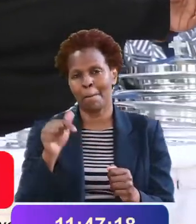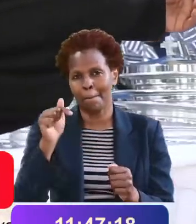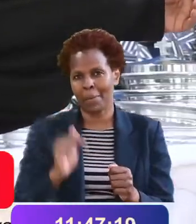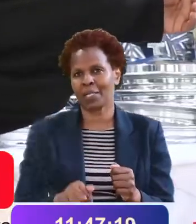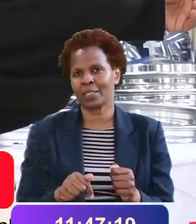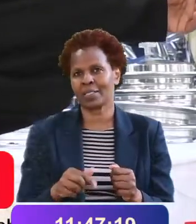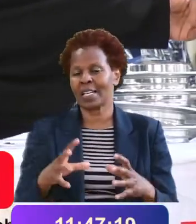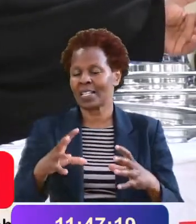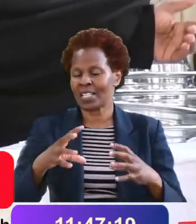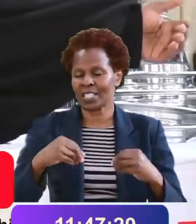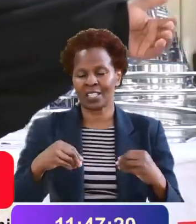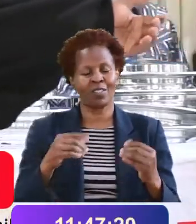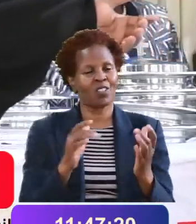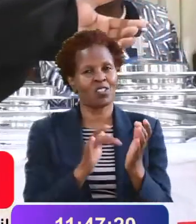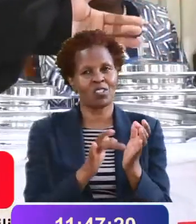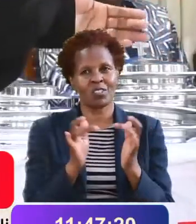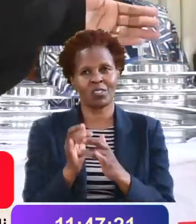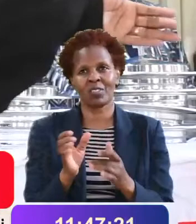yako kwa Bwana Yesu Kristo.